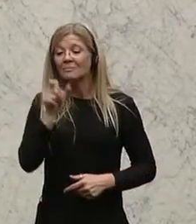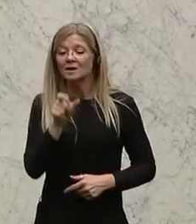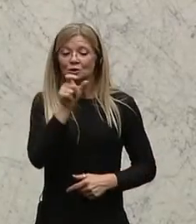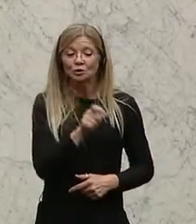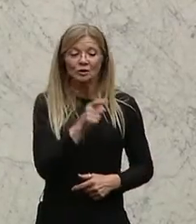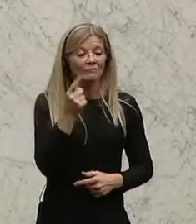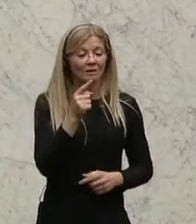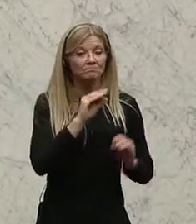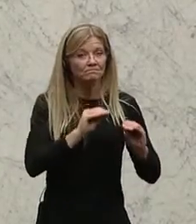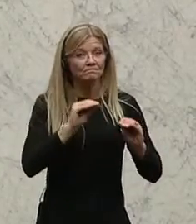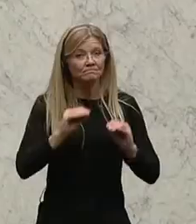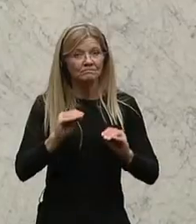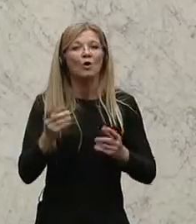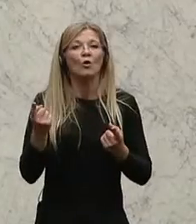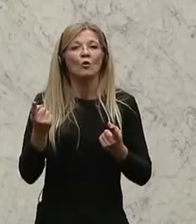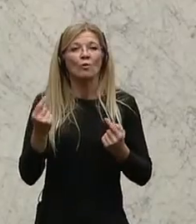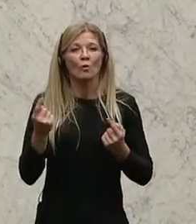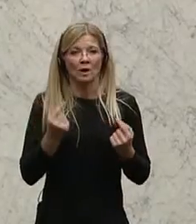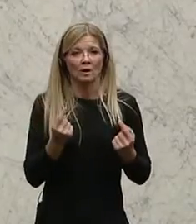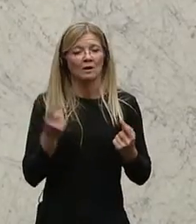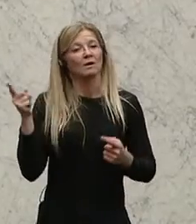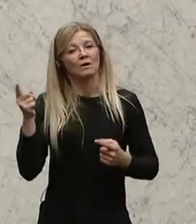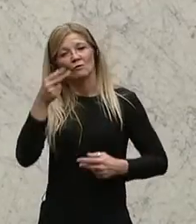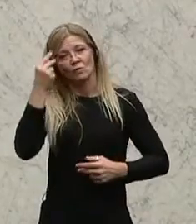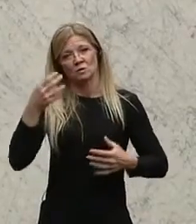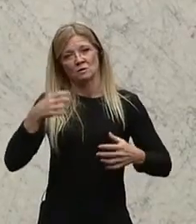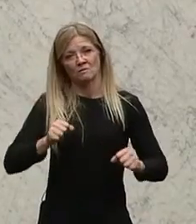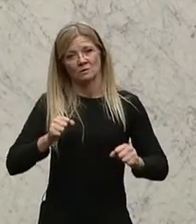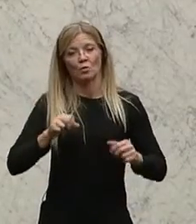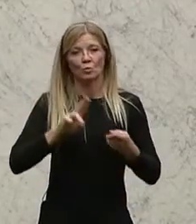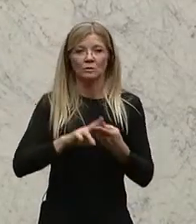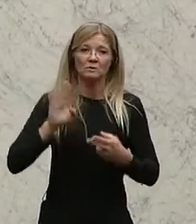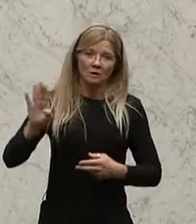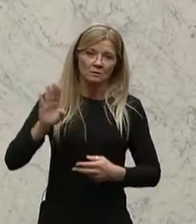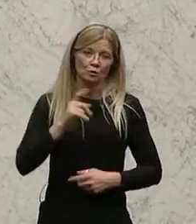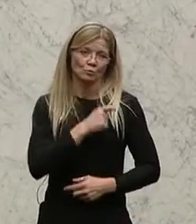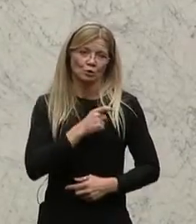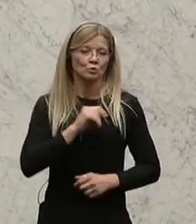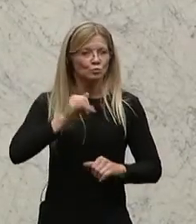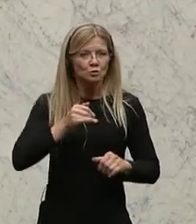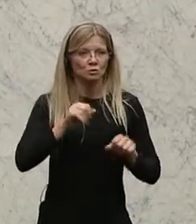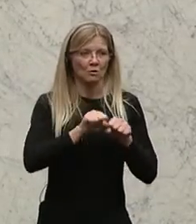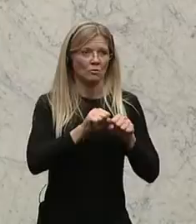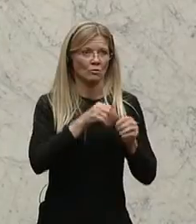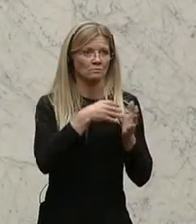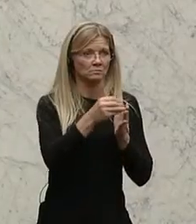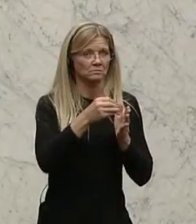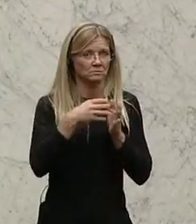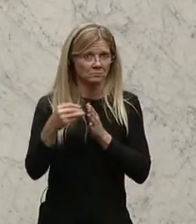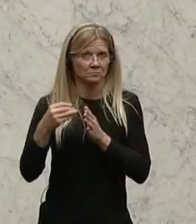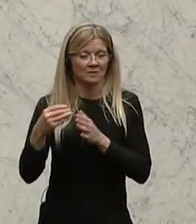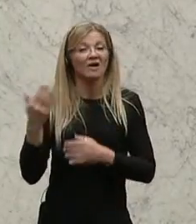Bereich der Volksanwaltschaft und aus dem Bereich auch der Kommissionen, die auch bezahlt werden müssen. Es wurde schon